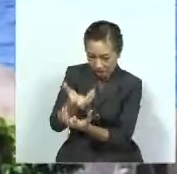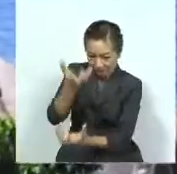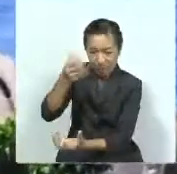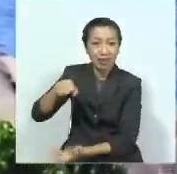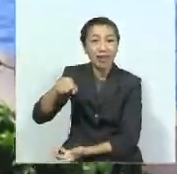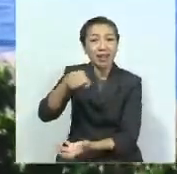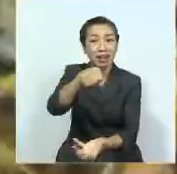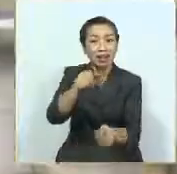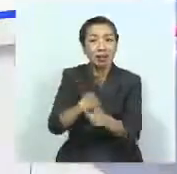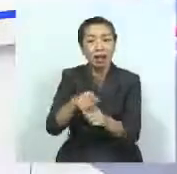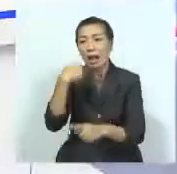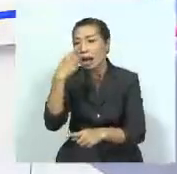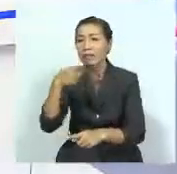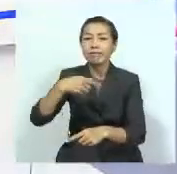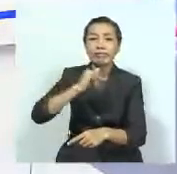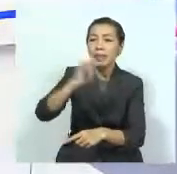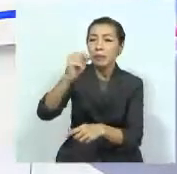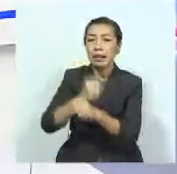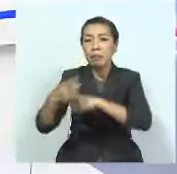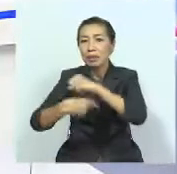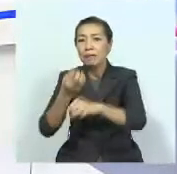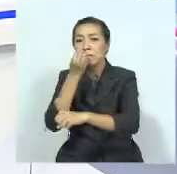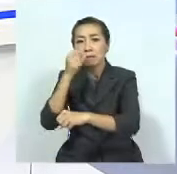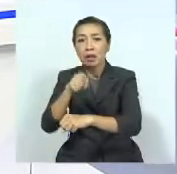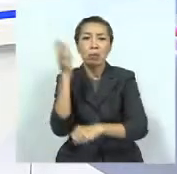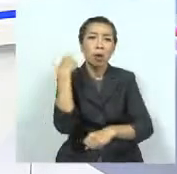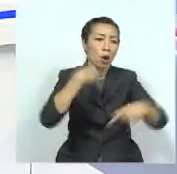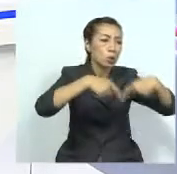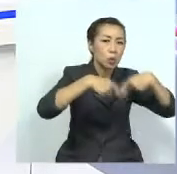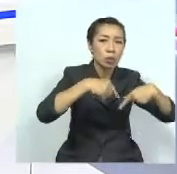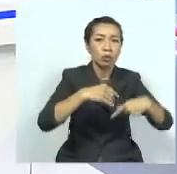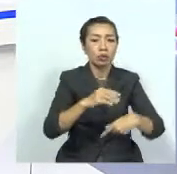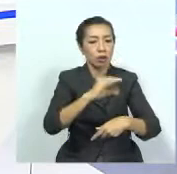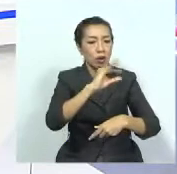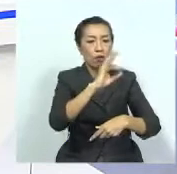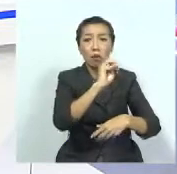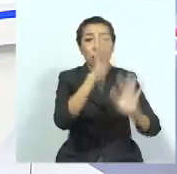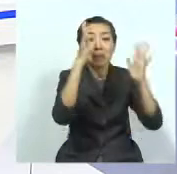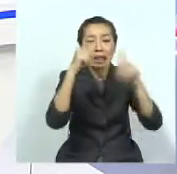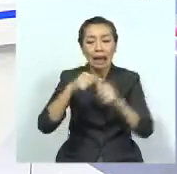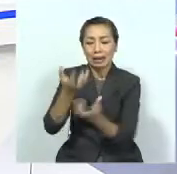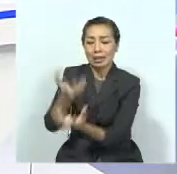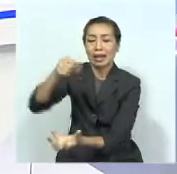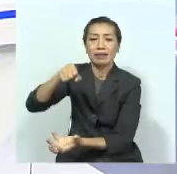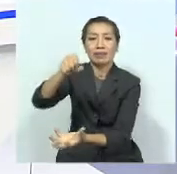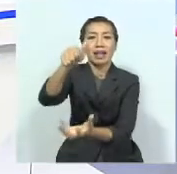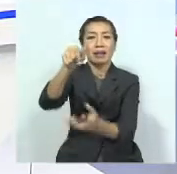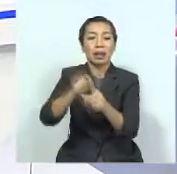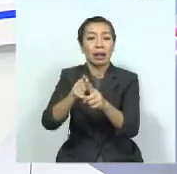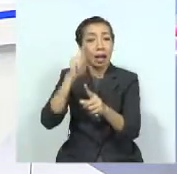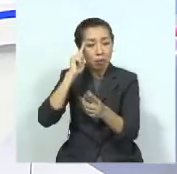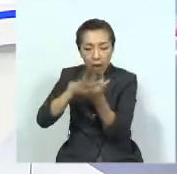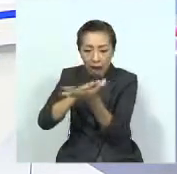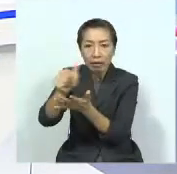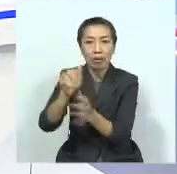ไปไร่ไปนาก็เอาใส่ปิ่นโตไปเพราะว่าเมื่อก่อนเนี่ยพวกโฟมอะไรก็เชื่อว่าไม่มากเท่าสมัยนี้คือใช้เสร็จนำกลับมาล้างแล้วก็ใช้ใหม่เป็นการประหยั